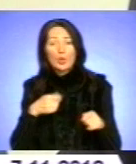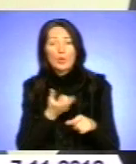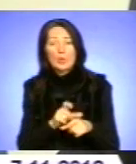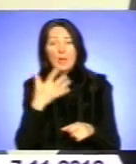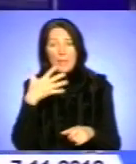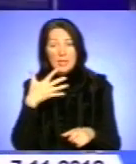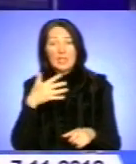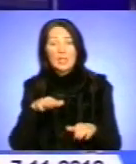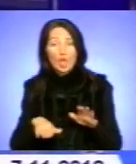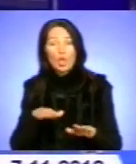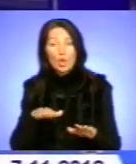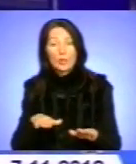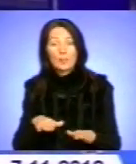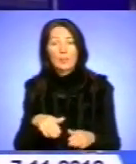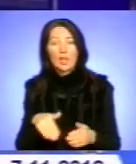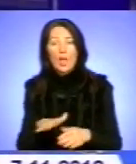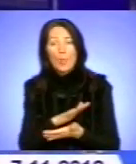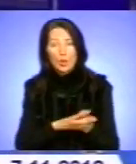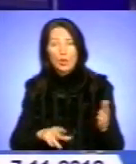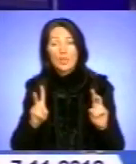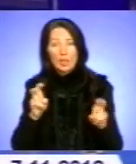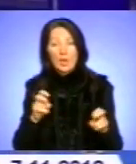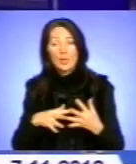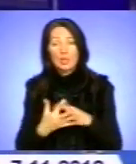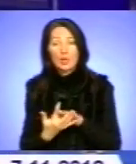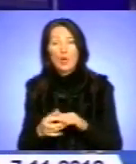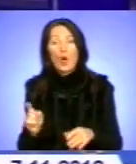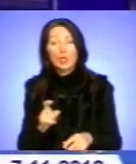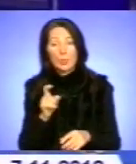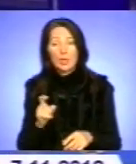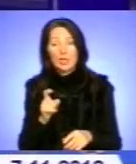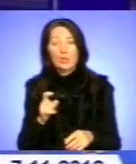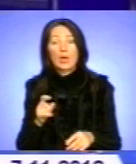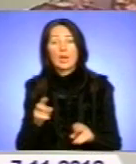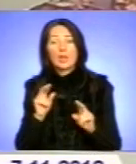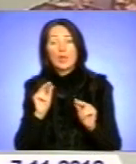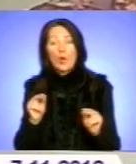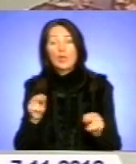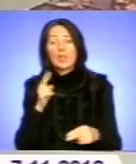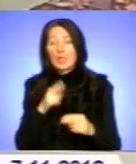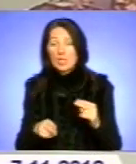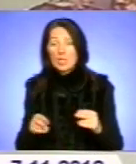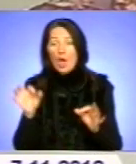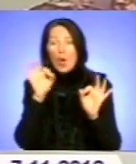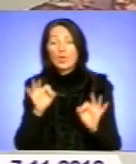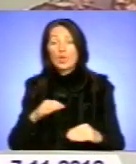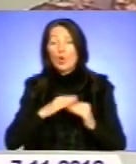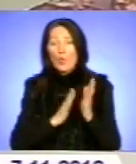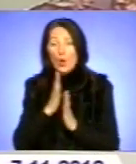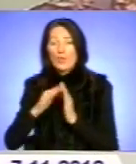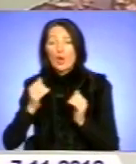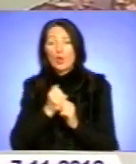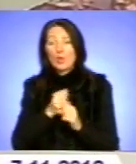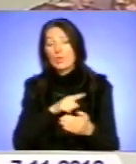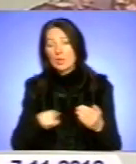тонн. І на продовження теми сільського господарства. З нагоди завершення осінньополювих робіт і відзначення Дня